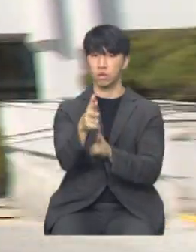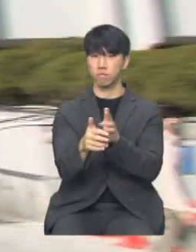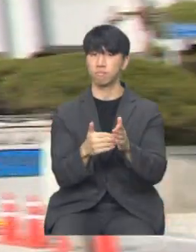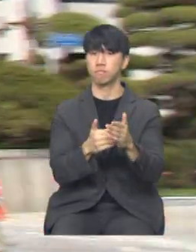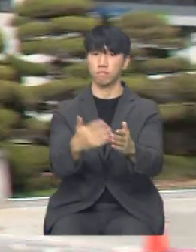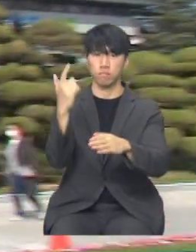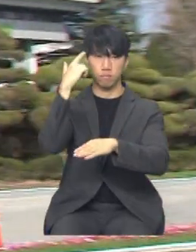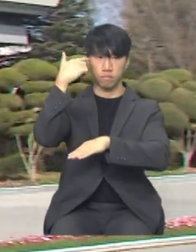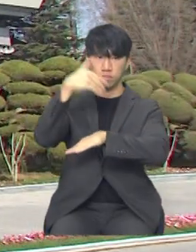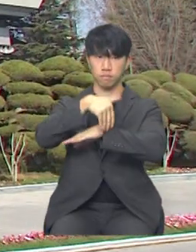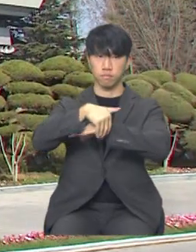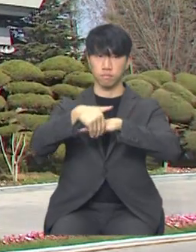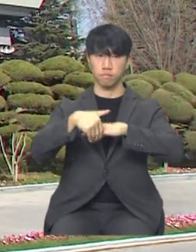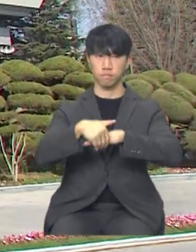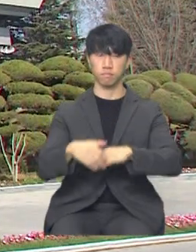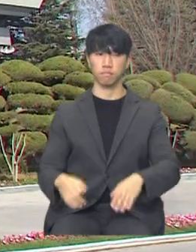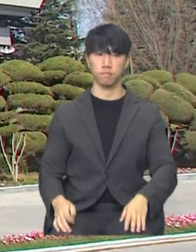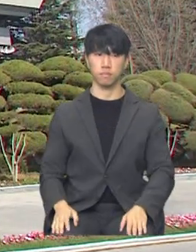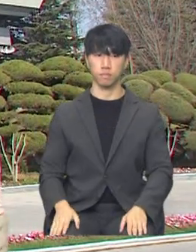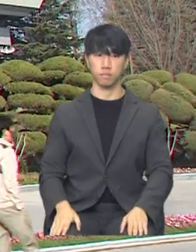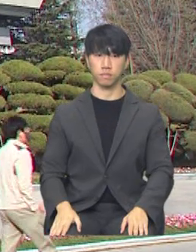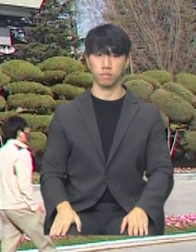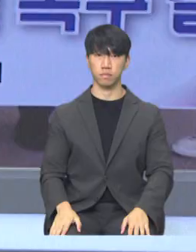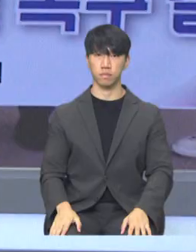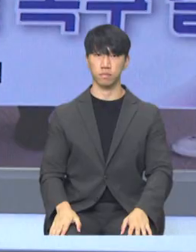계획입니다. BTV 뉴스 구혜입니다.